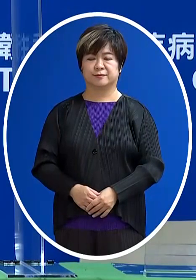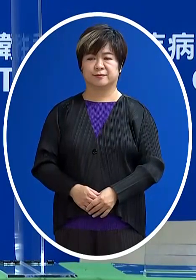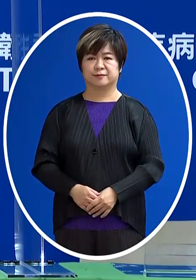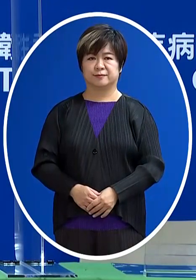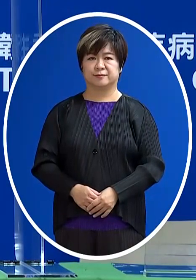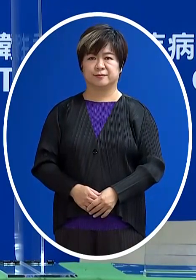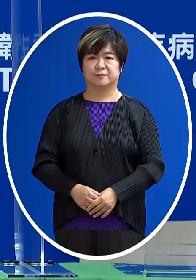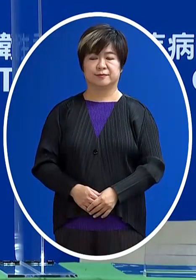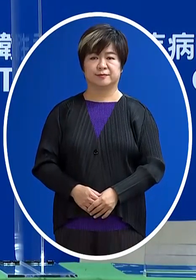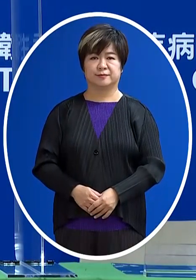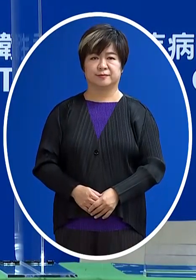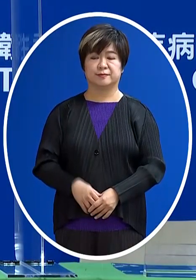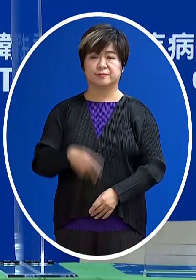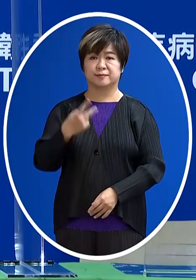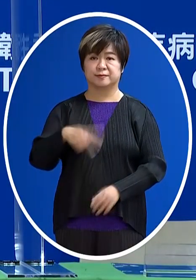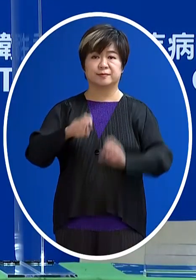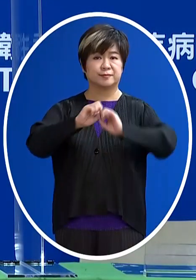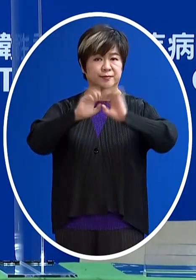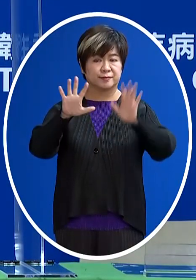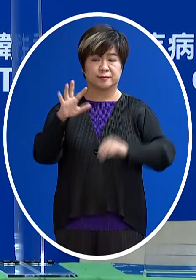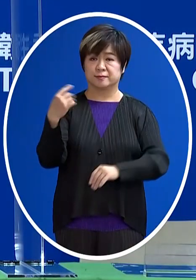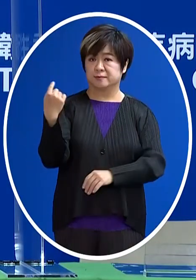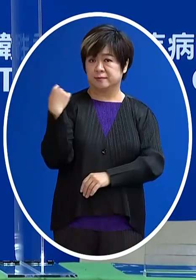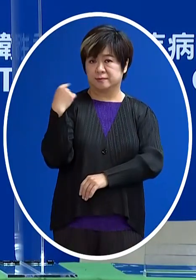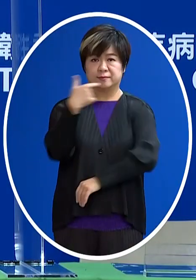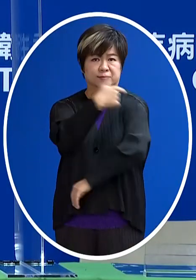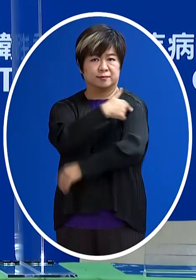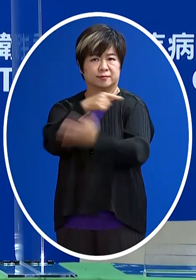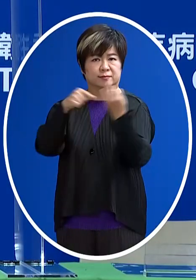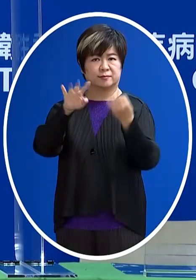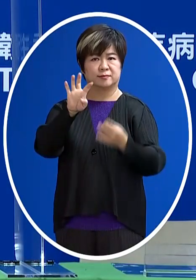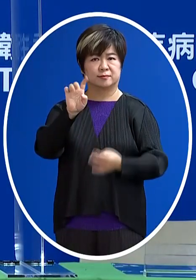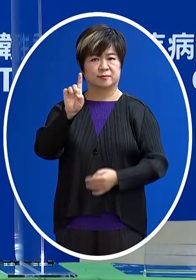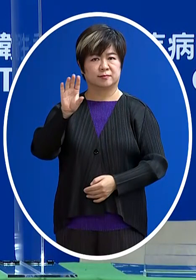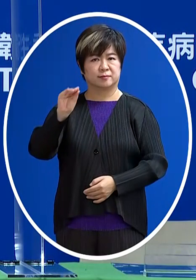那另外昨天总共我们接种了